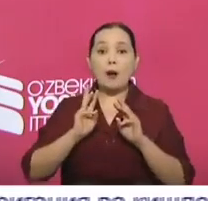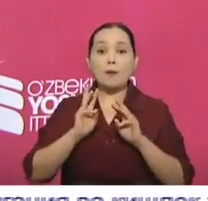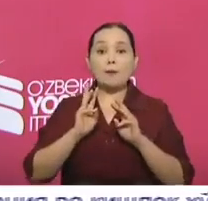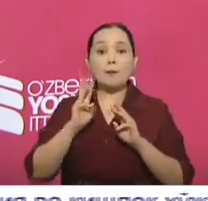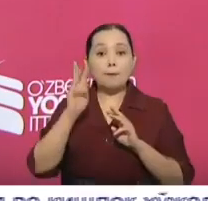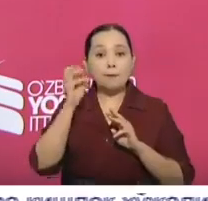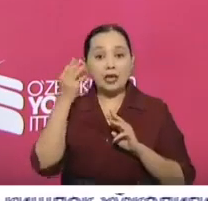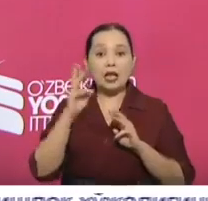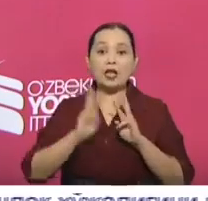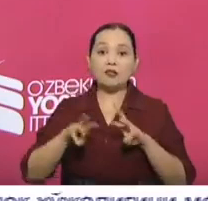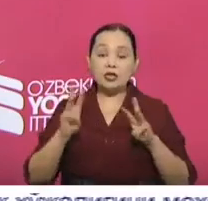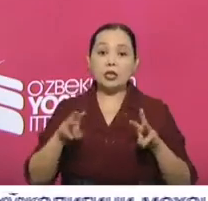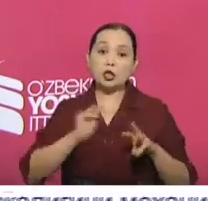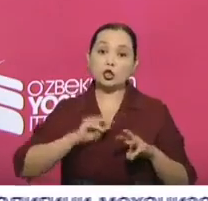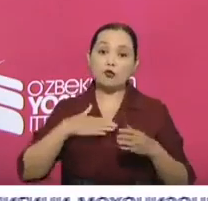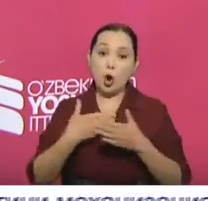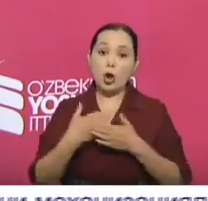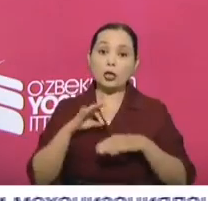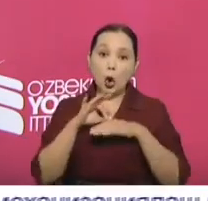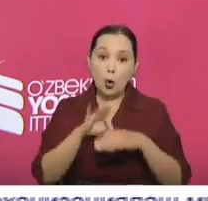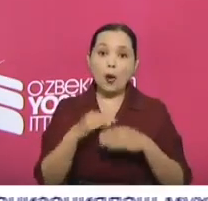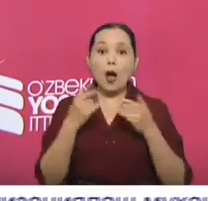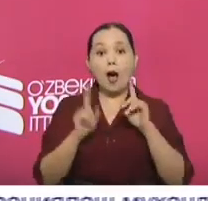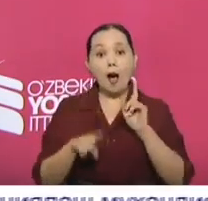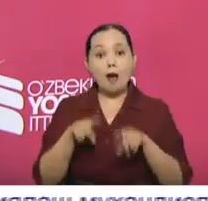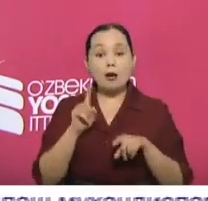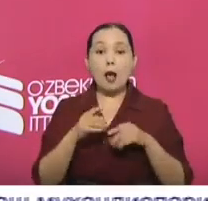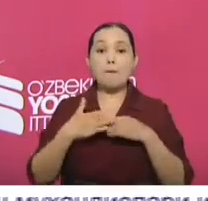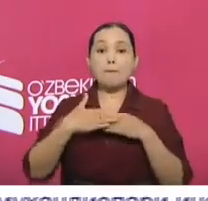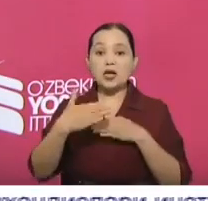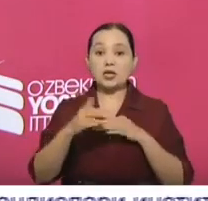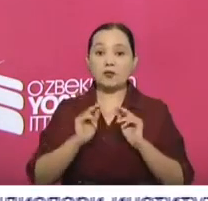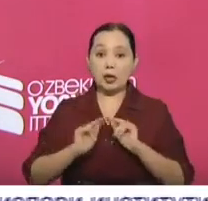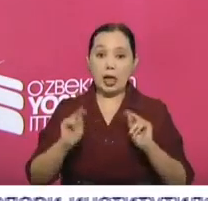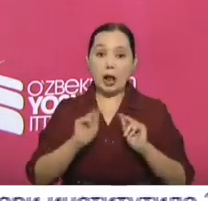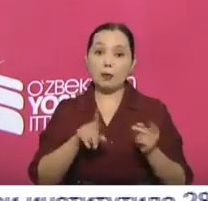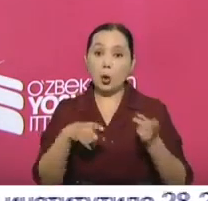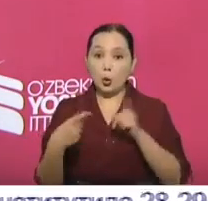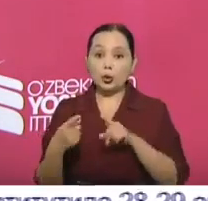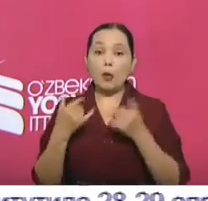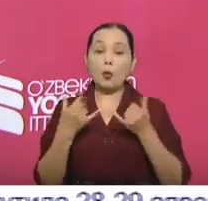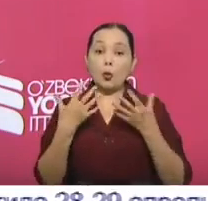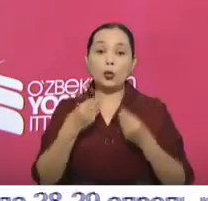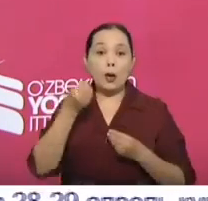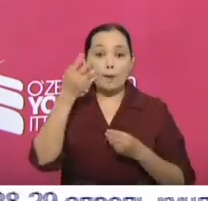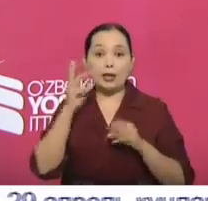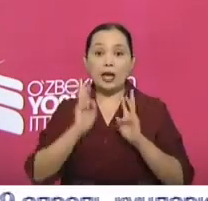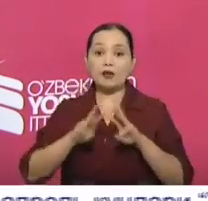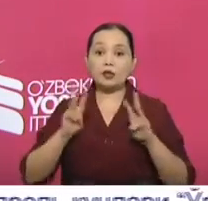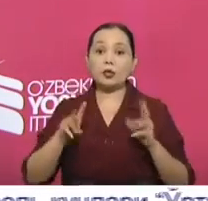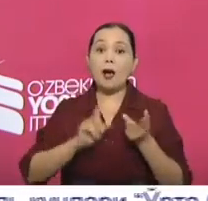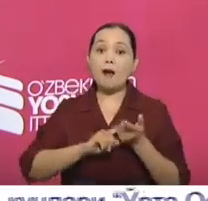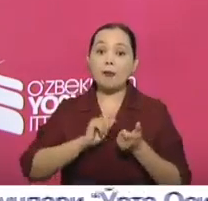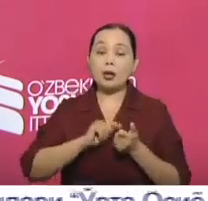bugun ish faoliyatini olib boryapti va ayrimlari esa masofaviy tarzga o'tkazilgan. Bugungi kunda Madaniyat vazirligi bir